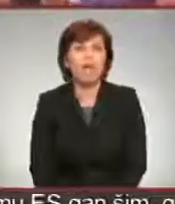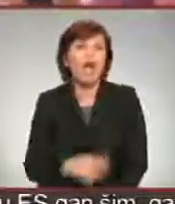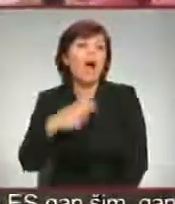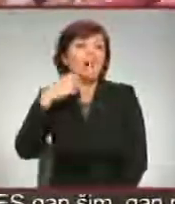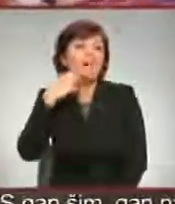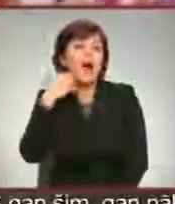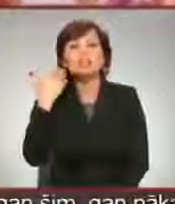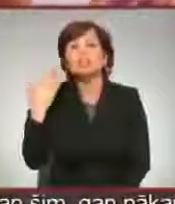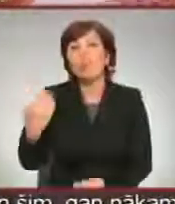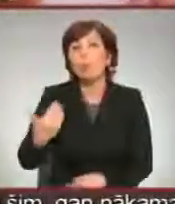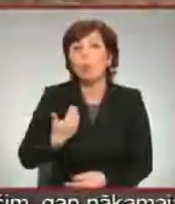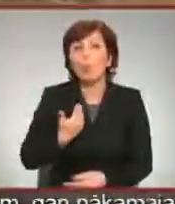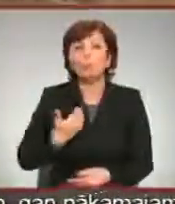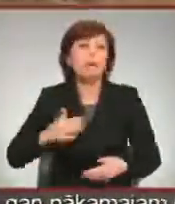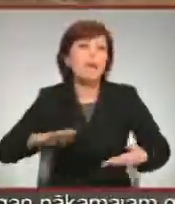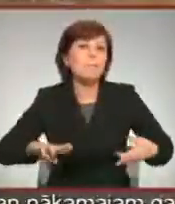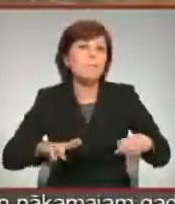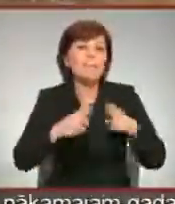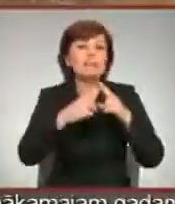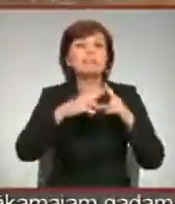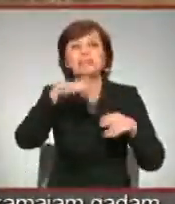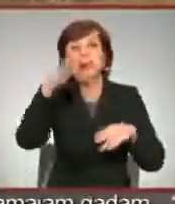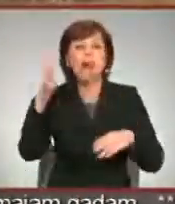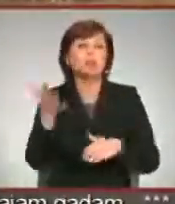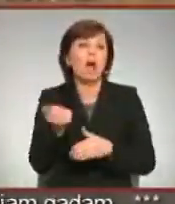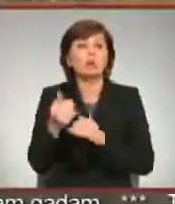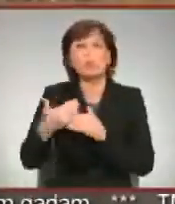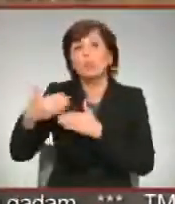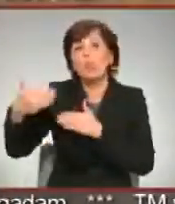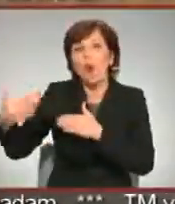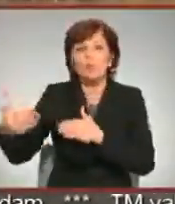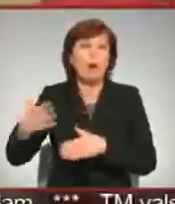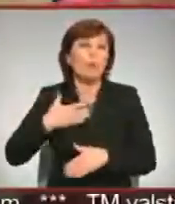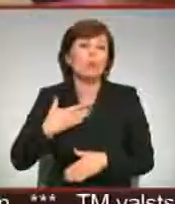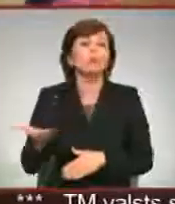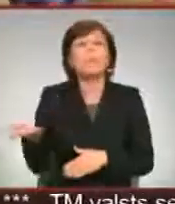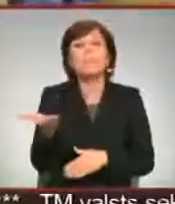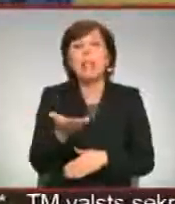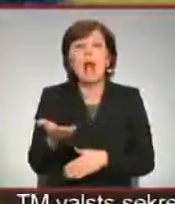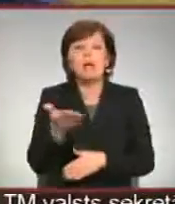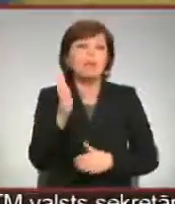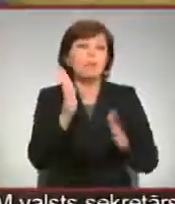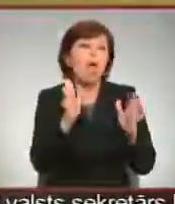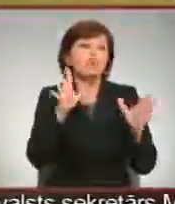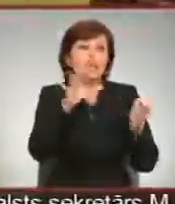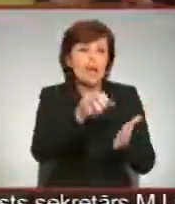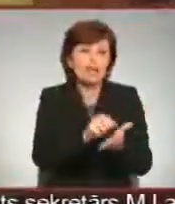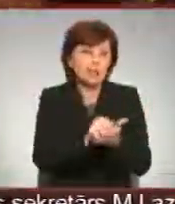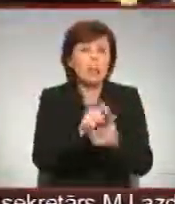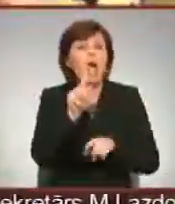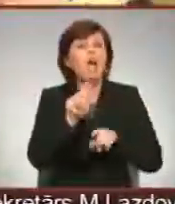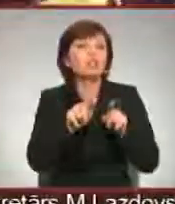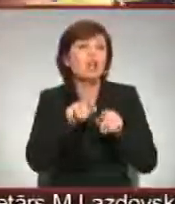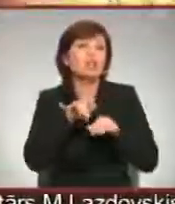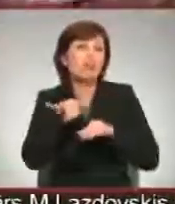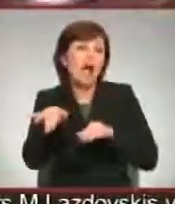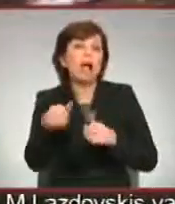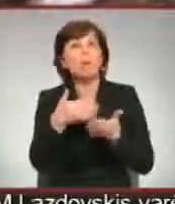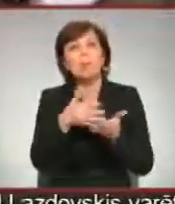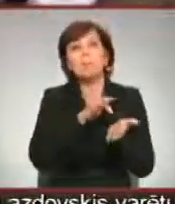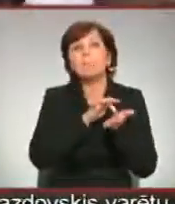Veckuldīgas Kuršpils kalns atrodas Kuldīgas nomalē. Mūsdienās tie ir pļavas, kuras ieskauj meži, reiz pa reizei tie iegriežas kāda pārgājiena